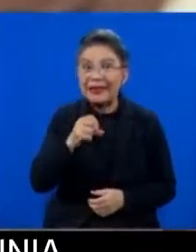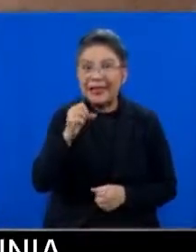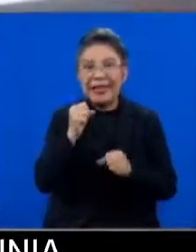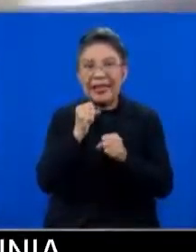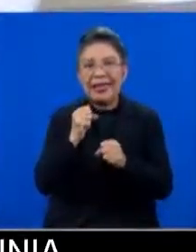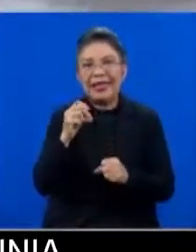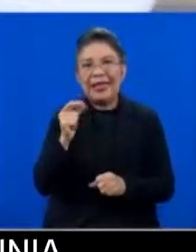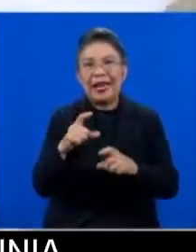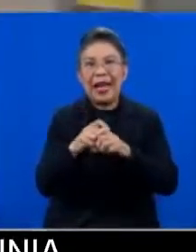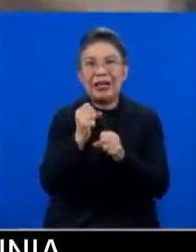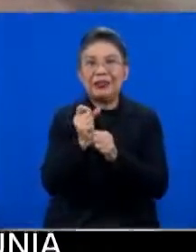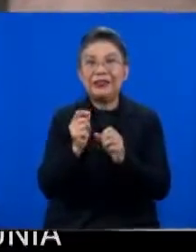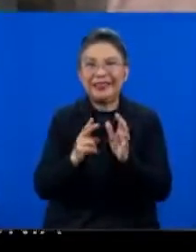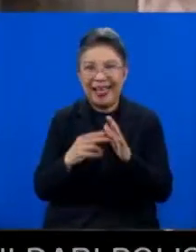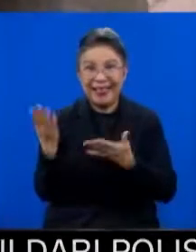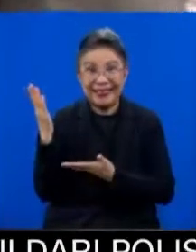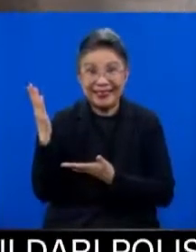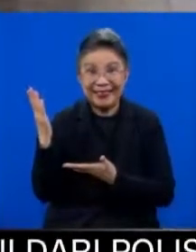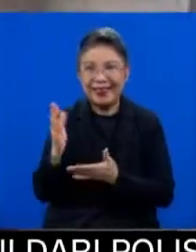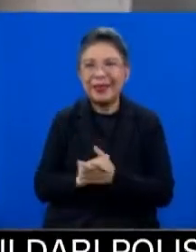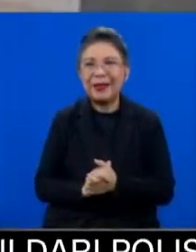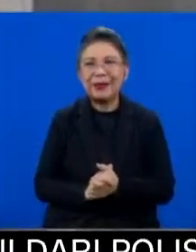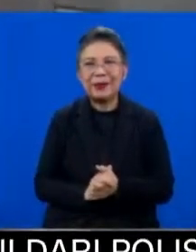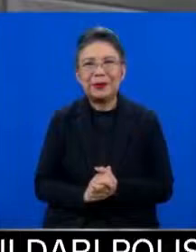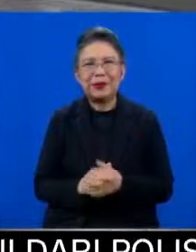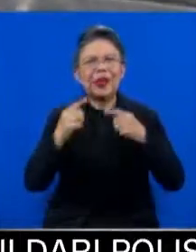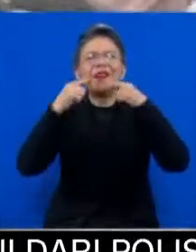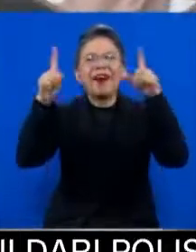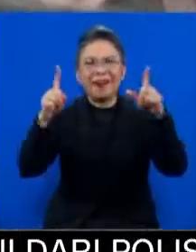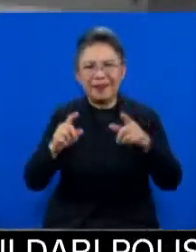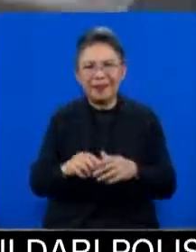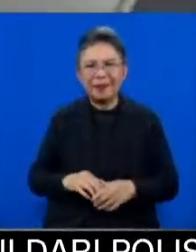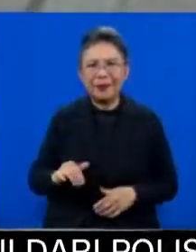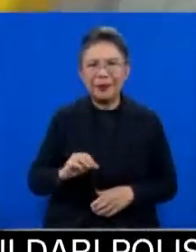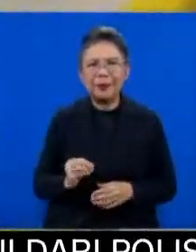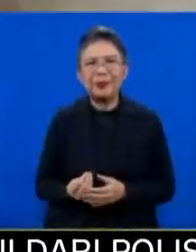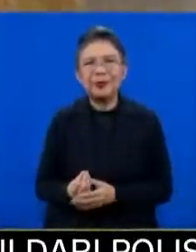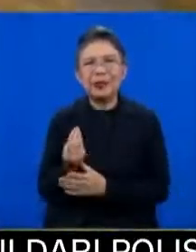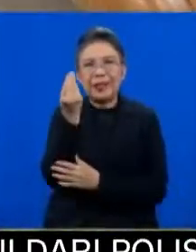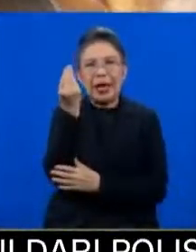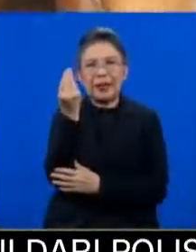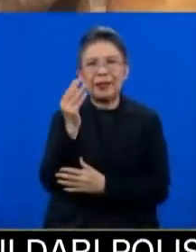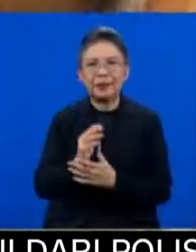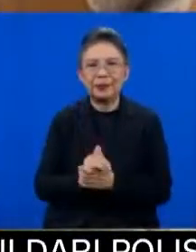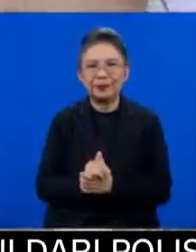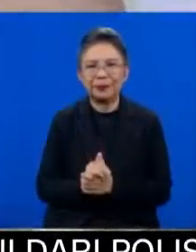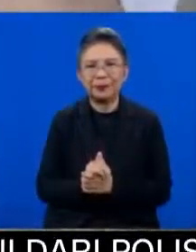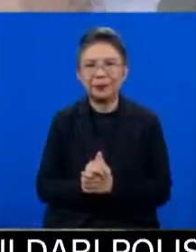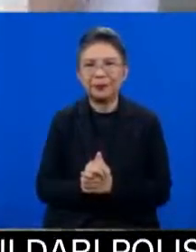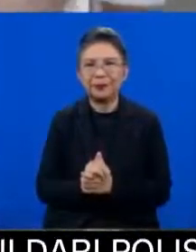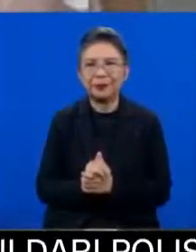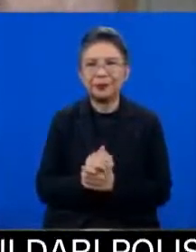Waktu tak menjadikannya lekang. Kuliner tua ini melegenda, tumbuh bersama kota yang membesarkannya, ibu kota Jakarta.